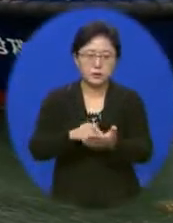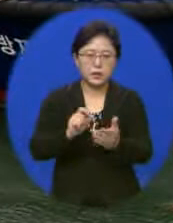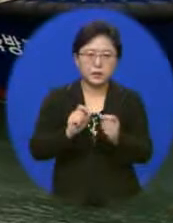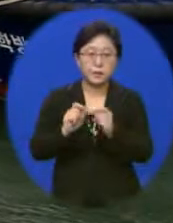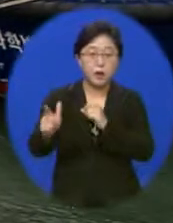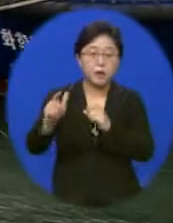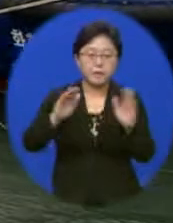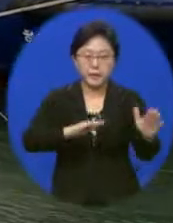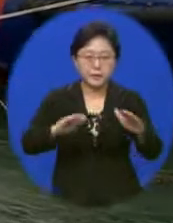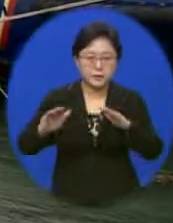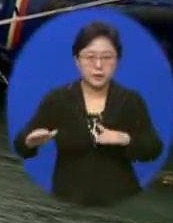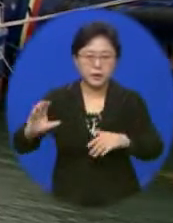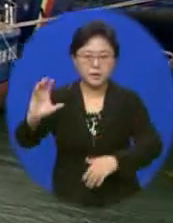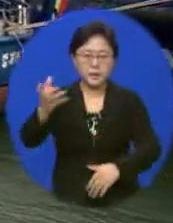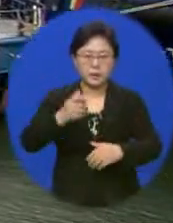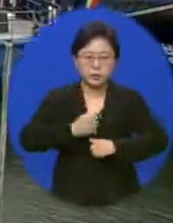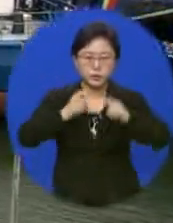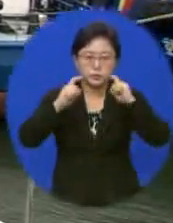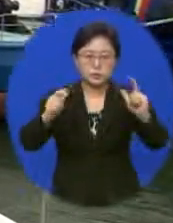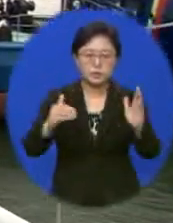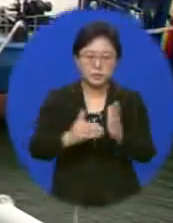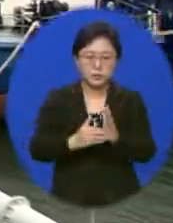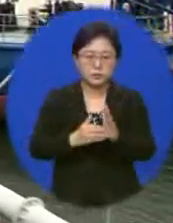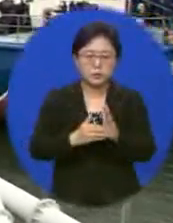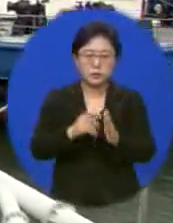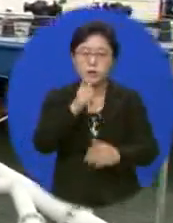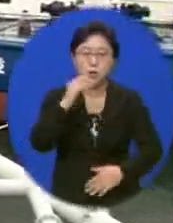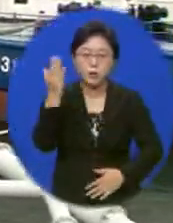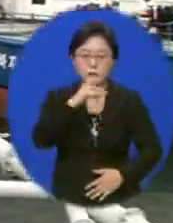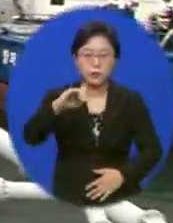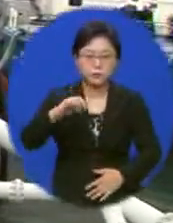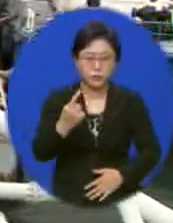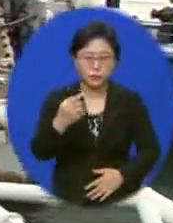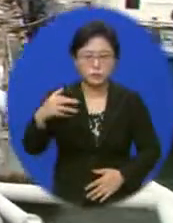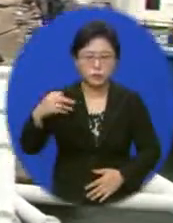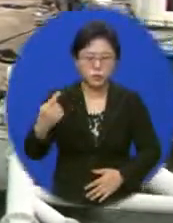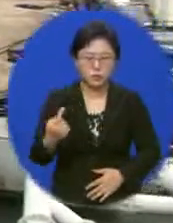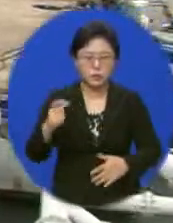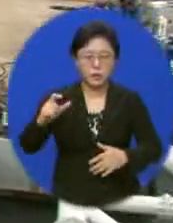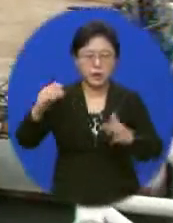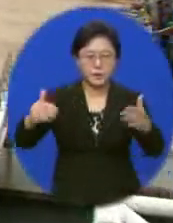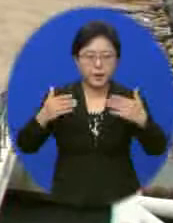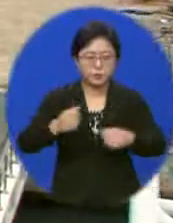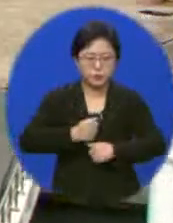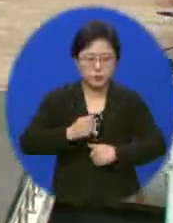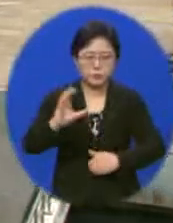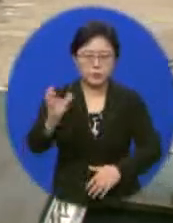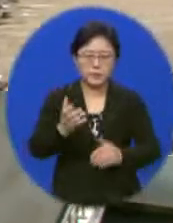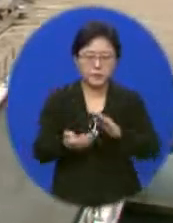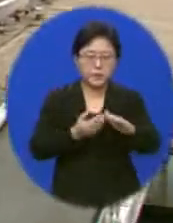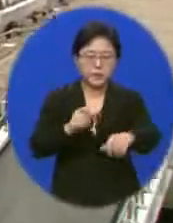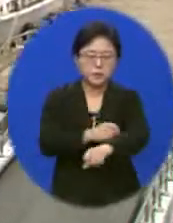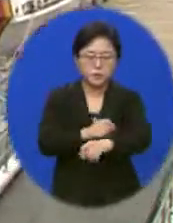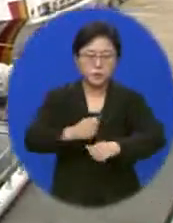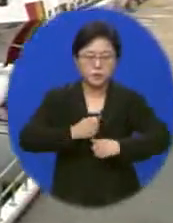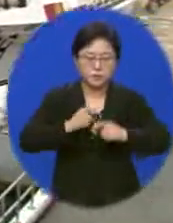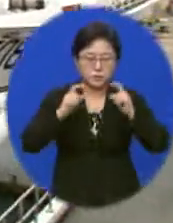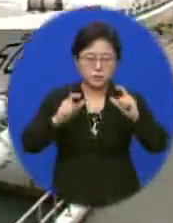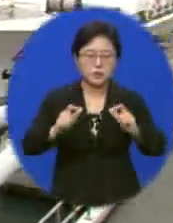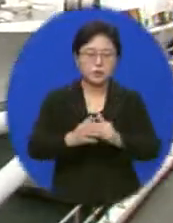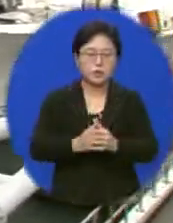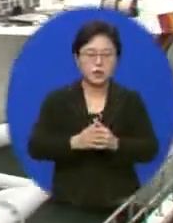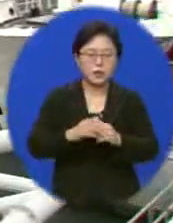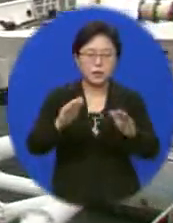남해 먼바다에 태풍주의보가 내려져 있고요. 여수 거문도와 초도에는 강풍주의보와 태풍예비특보가, 전